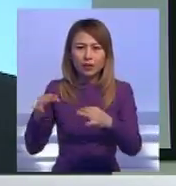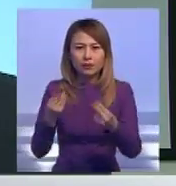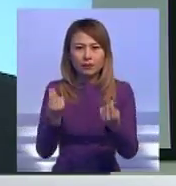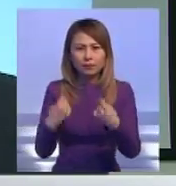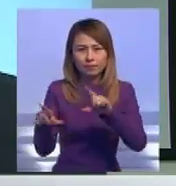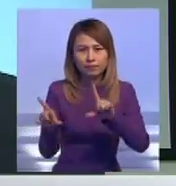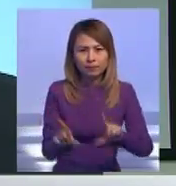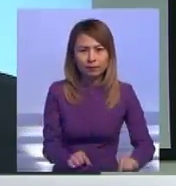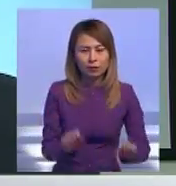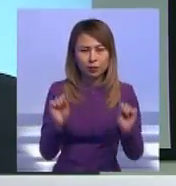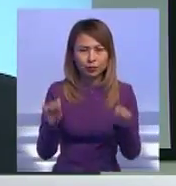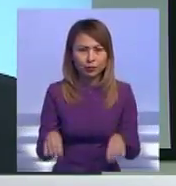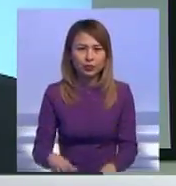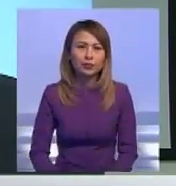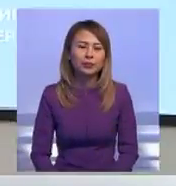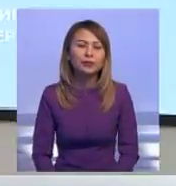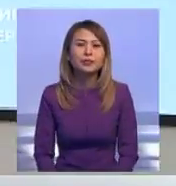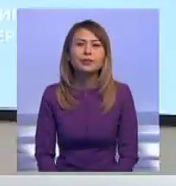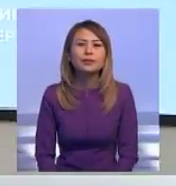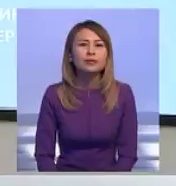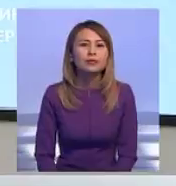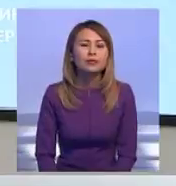бағаның төмендеуіне ықпал етеді.